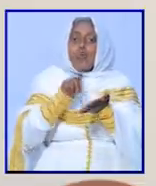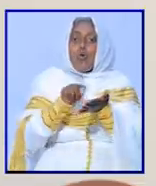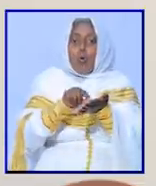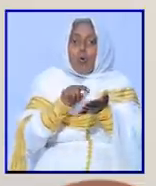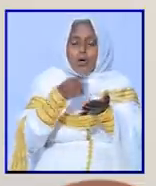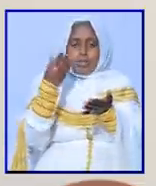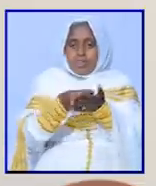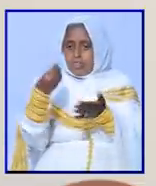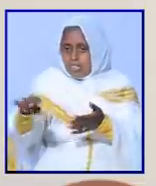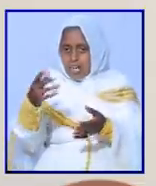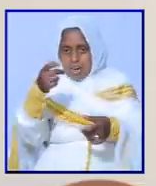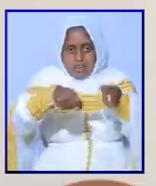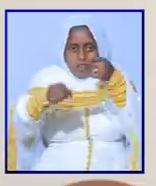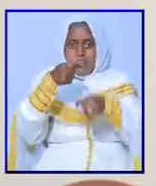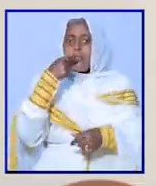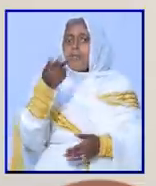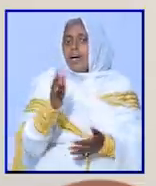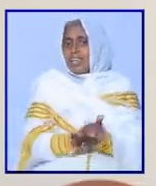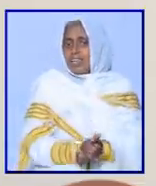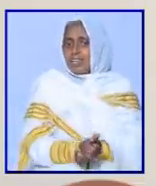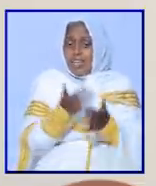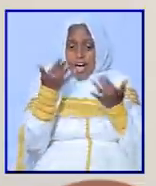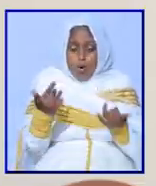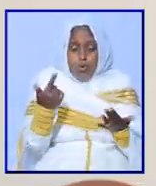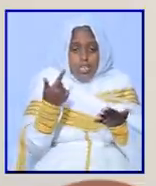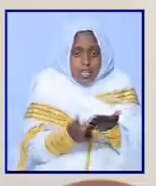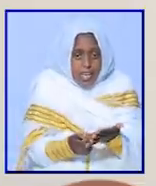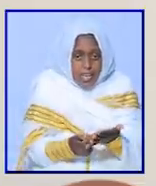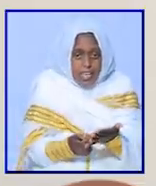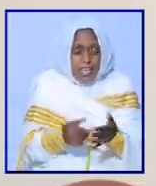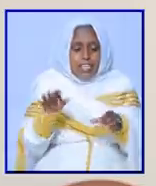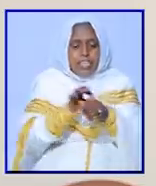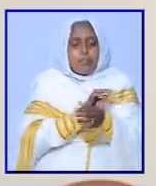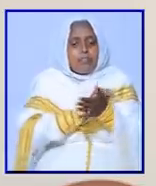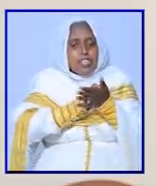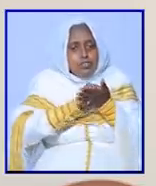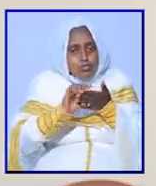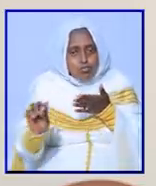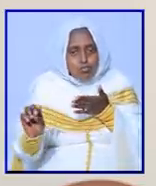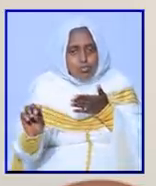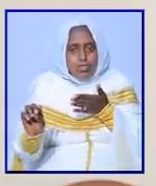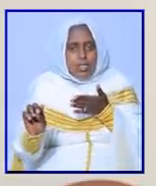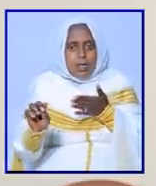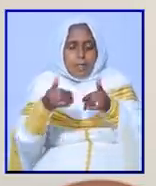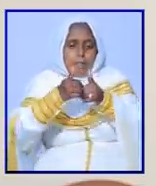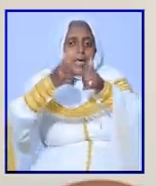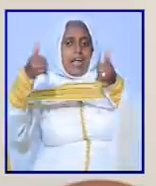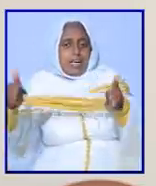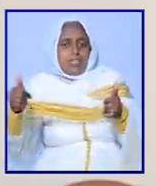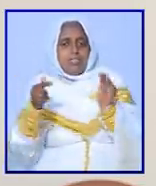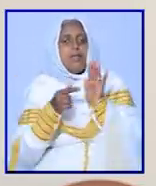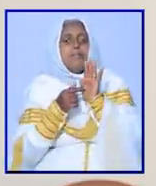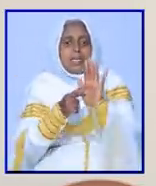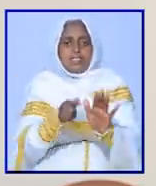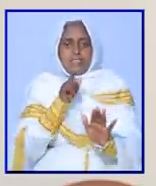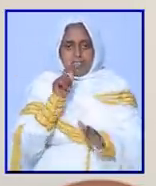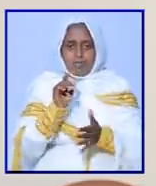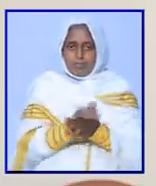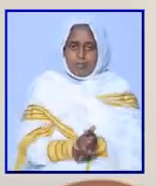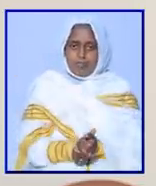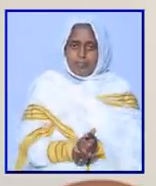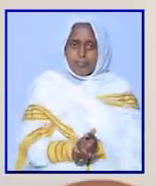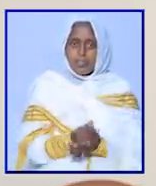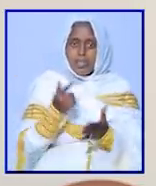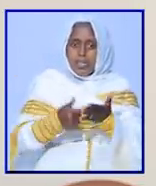ቀይ ዶሮን ገዛለን አዋጡ ይባላል ቤተሰቡ አይደል እንዴ። አሁን ይሄ የመንፈስ ቅዱስ